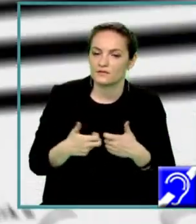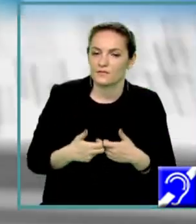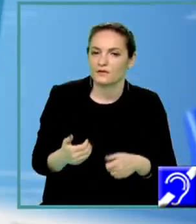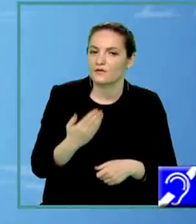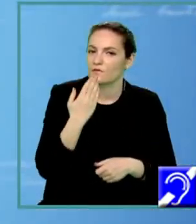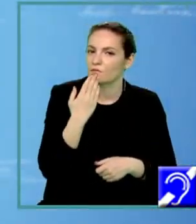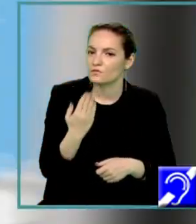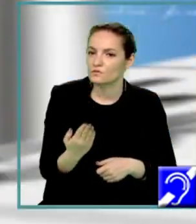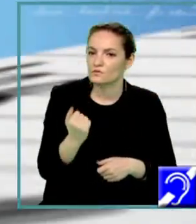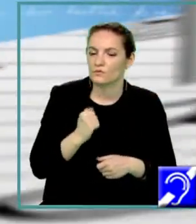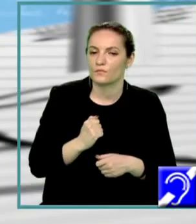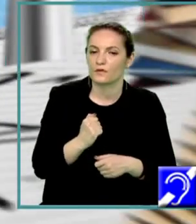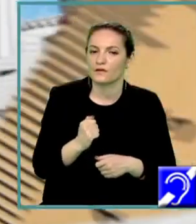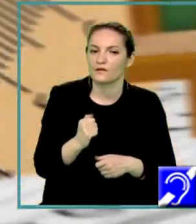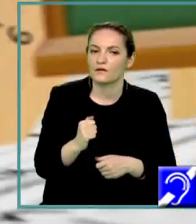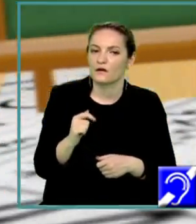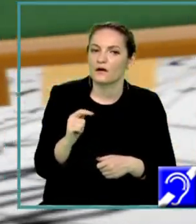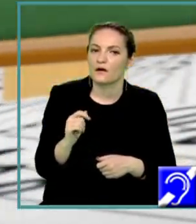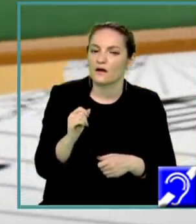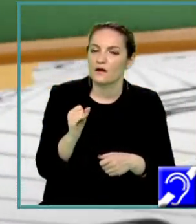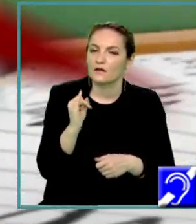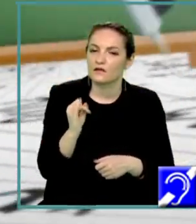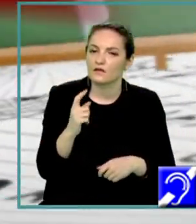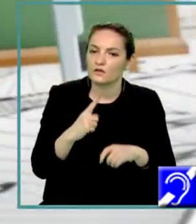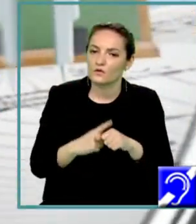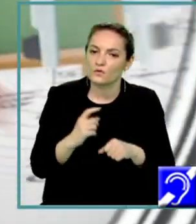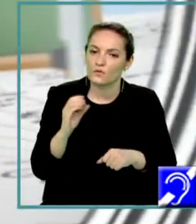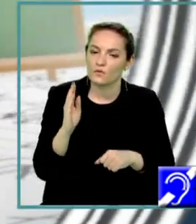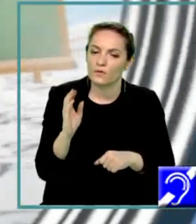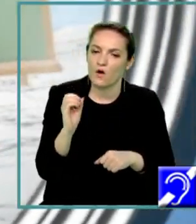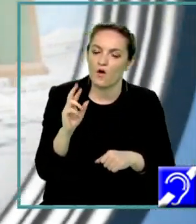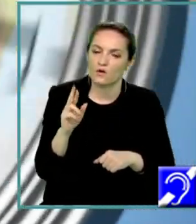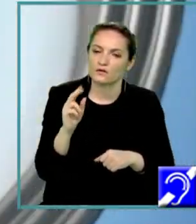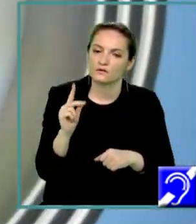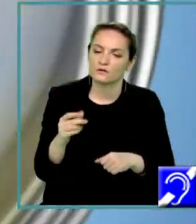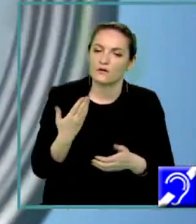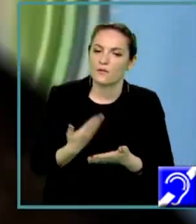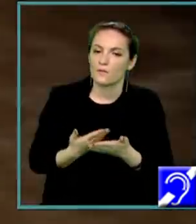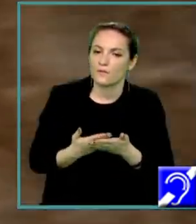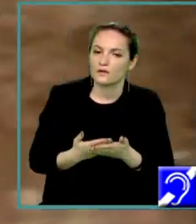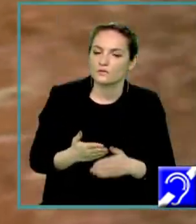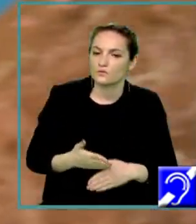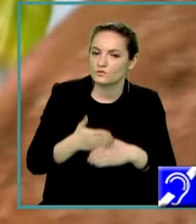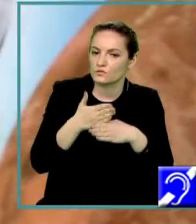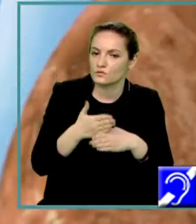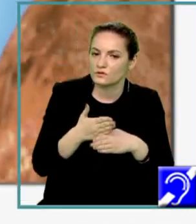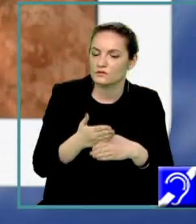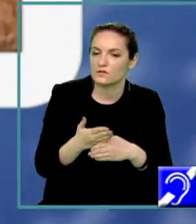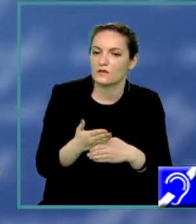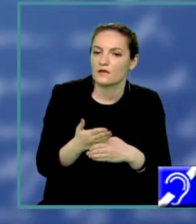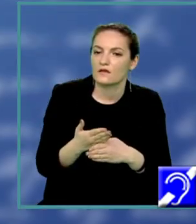Mulțumim partenerului nostru IQBoard.ro, un brand marca JBC, pentru susținerea educației și a copiilor din